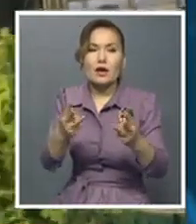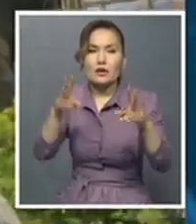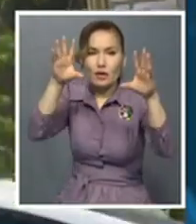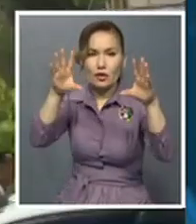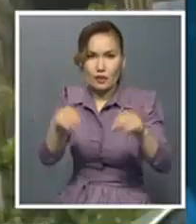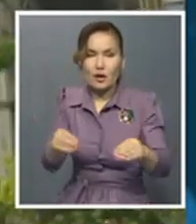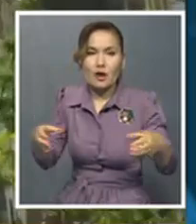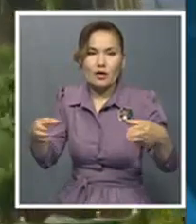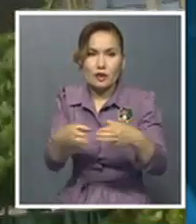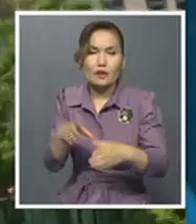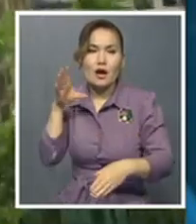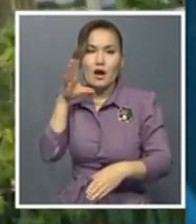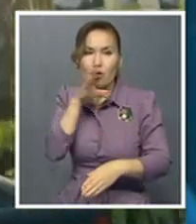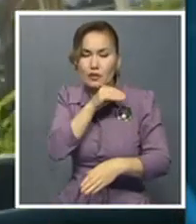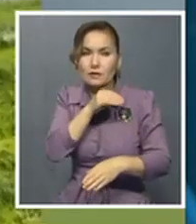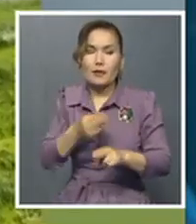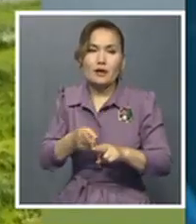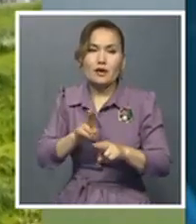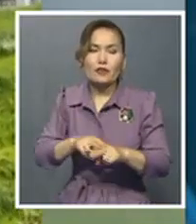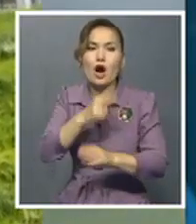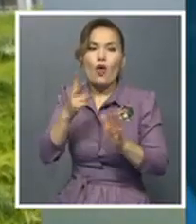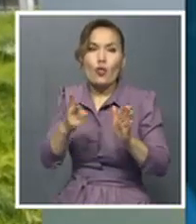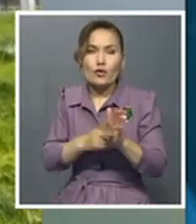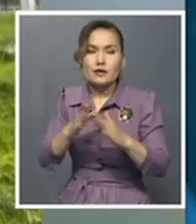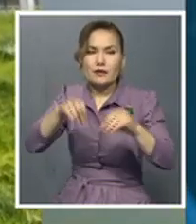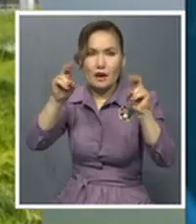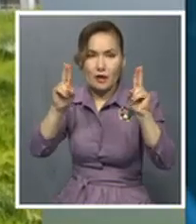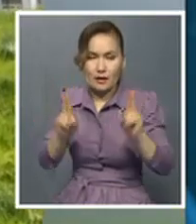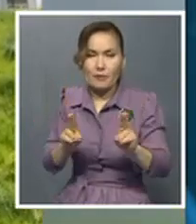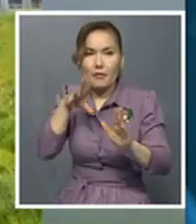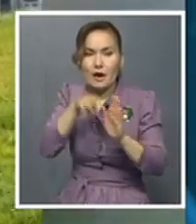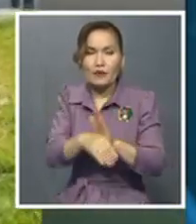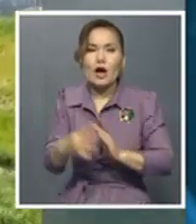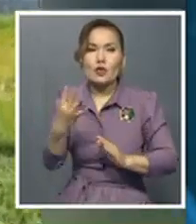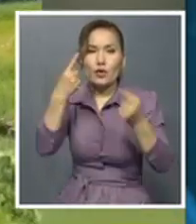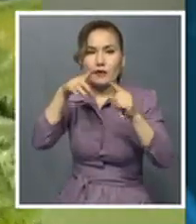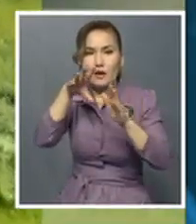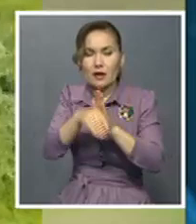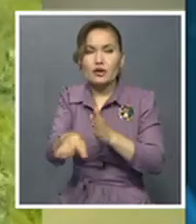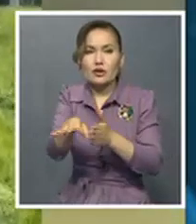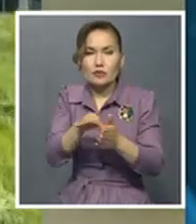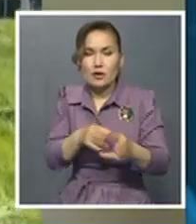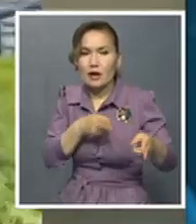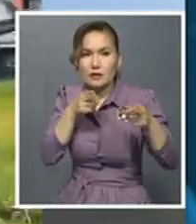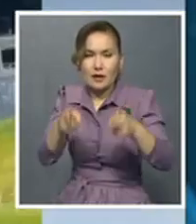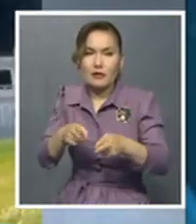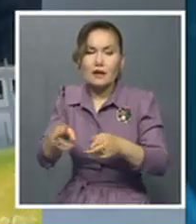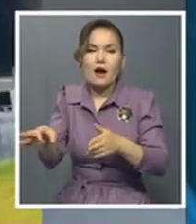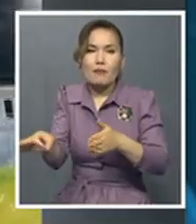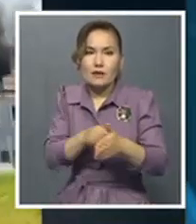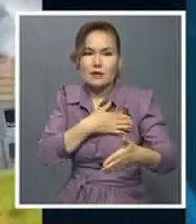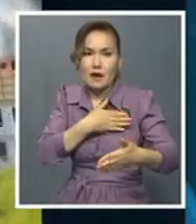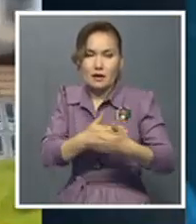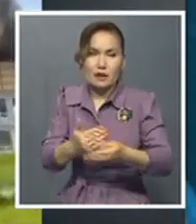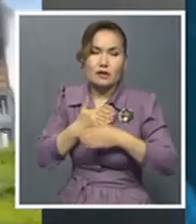бригадасы артынша ауыздықтады. 17 маман және де 4 техника дер кезінде жетіп шұғыл әрекет етті. Оның арқасында